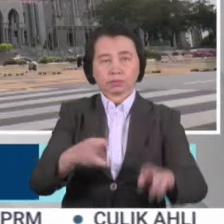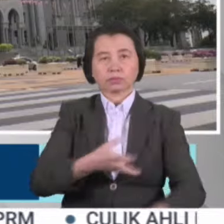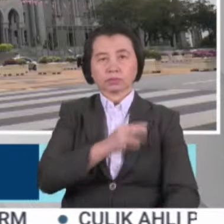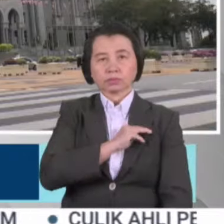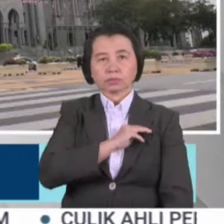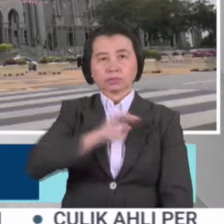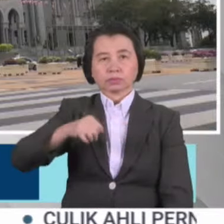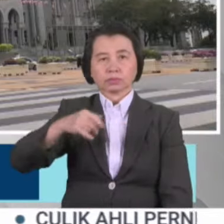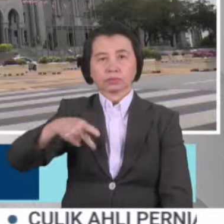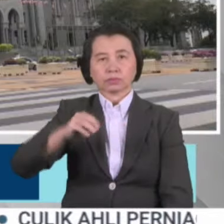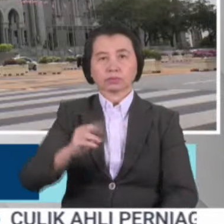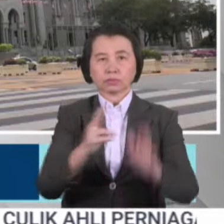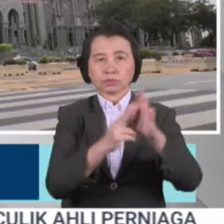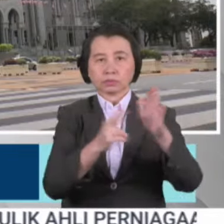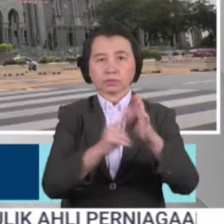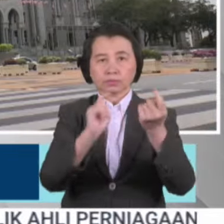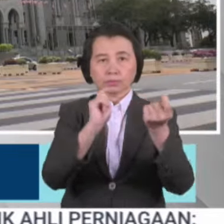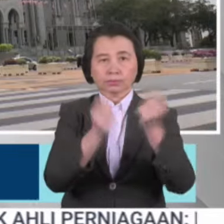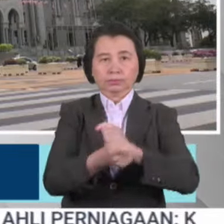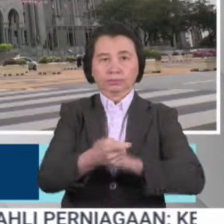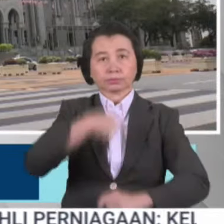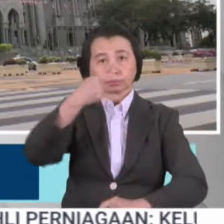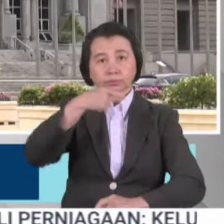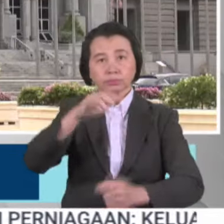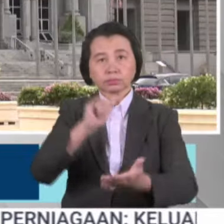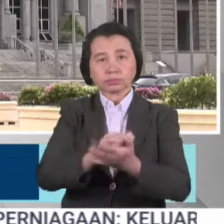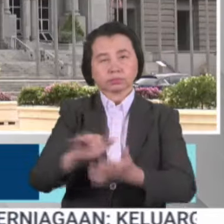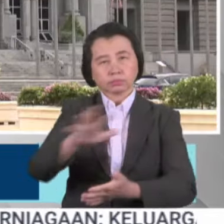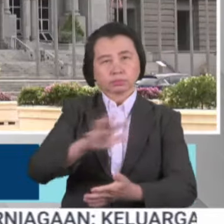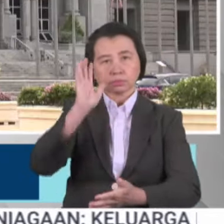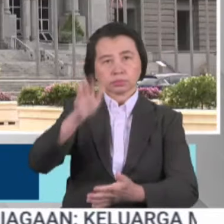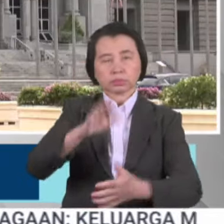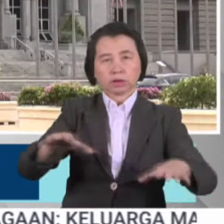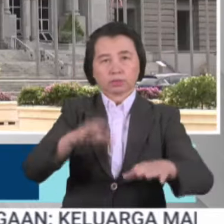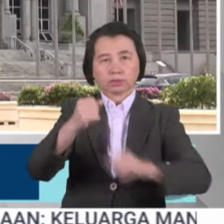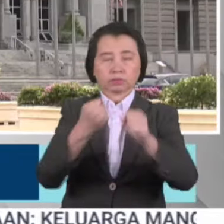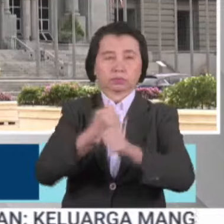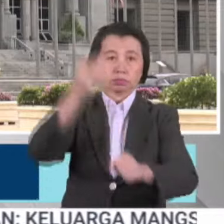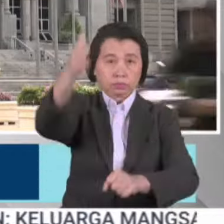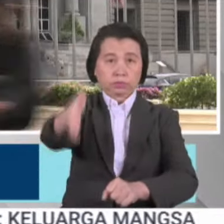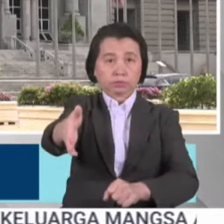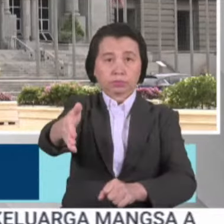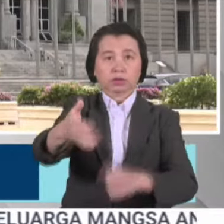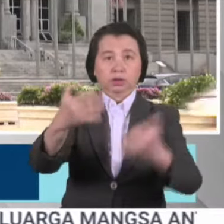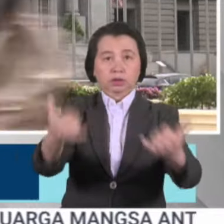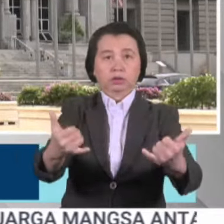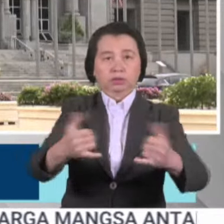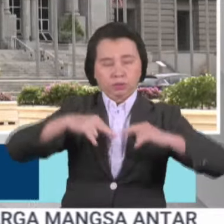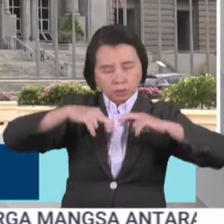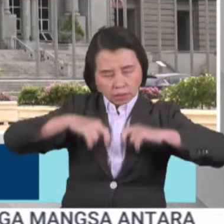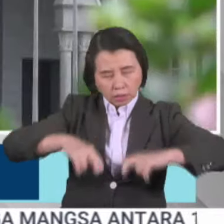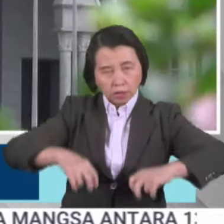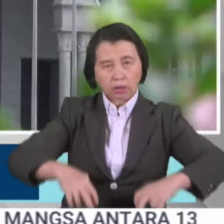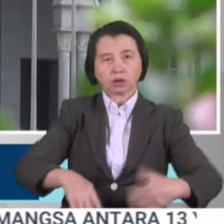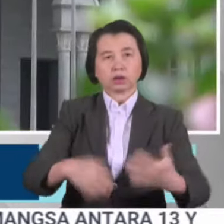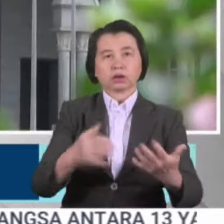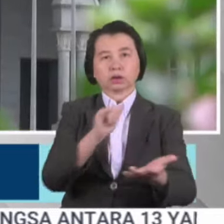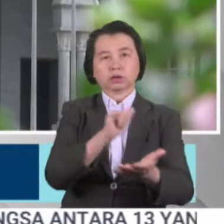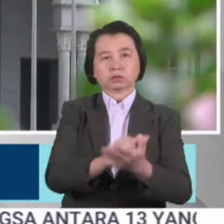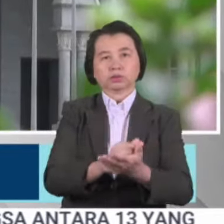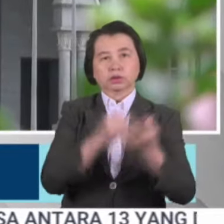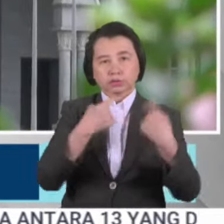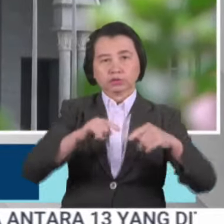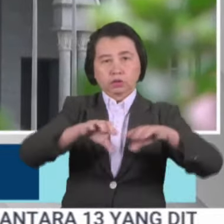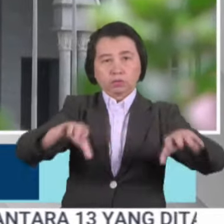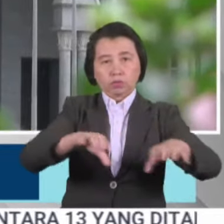Perdana Menteri Undang-Undang dan Reformasi Institusi berkata ia dijangka akan dilaksana tahun hadapan. Setakat ini, kajian empirical tersebut